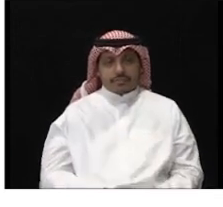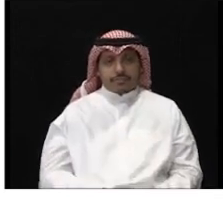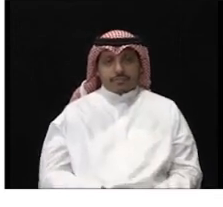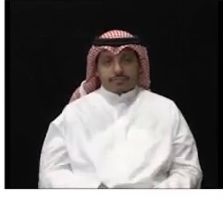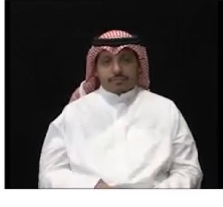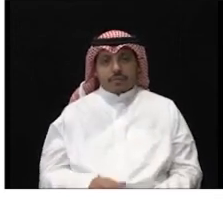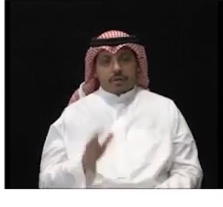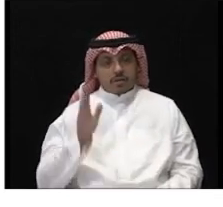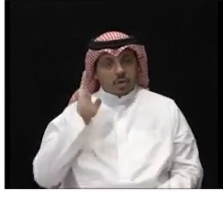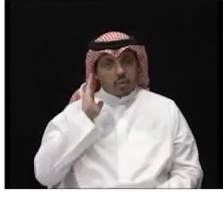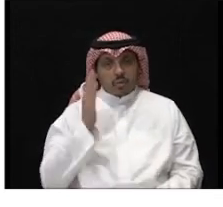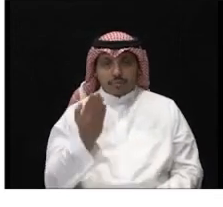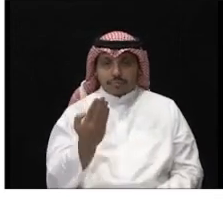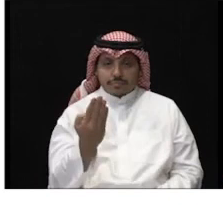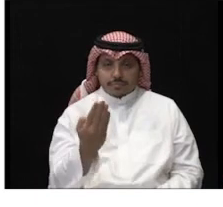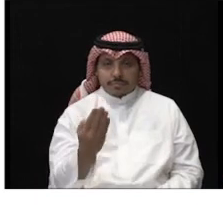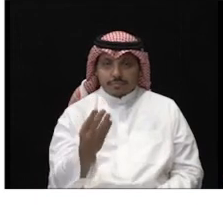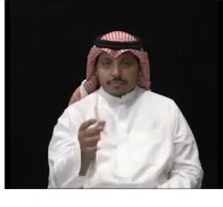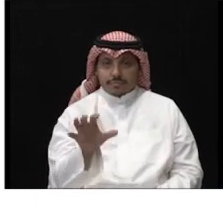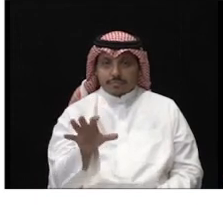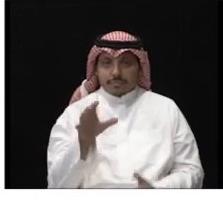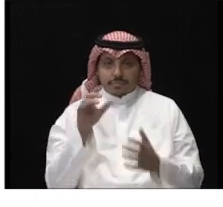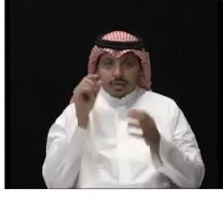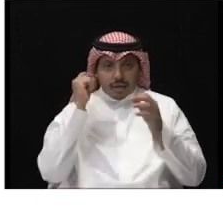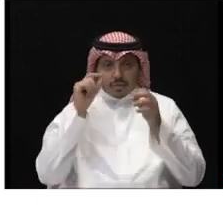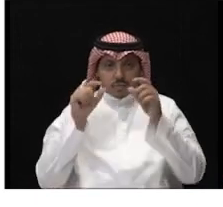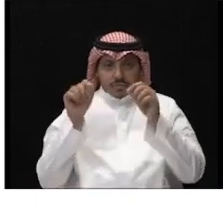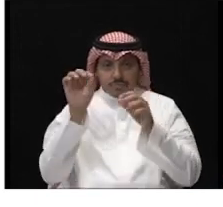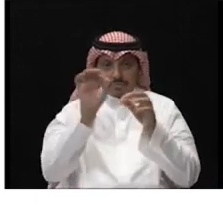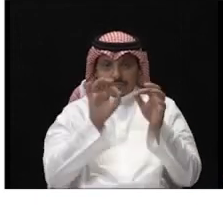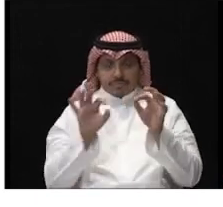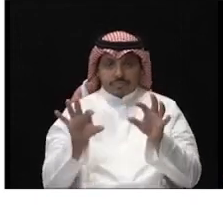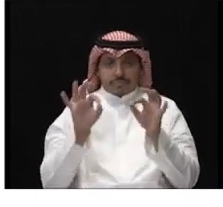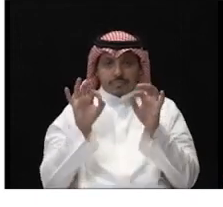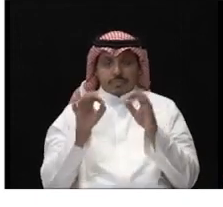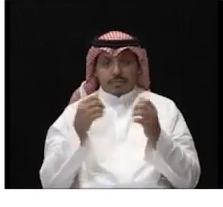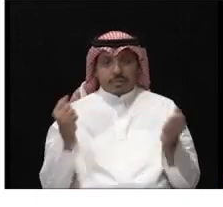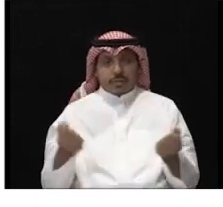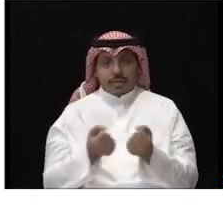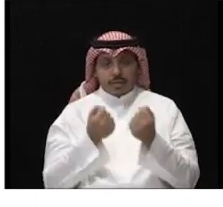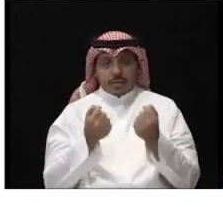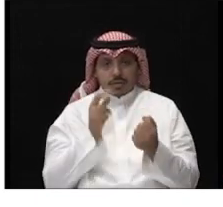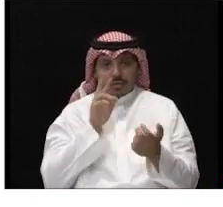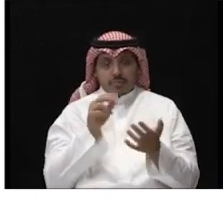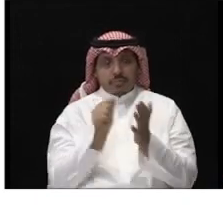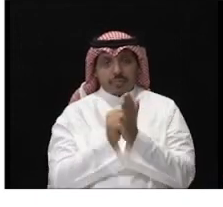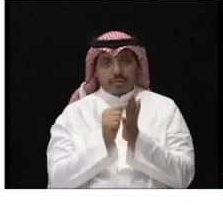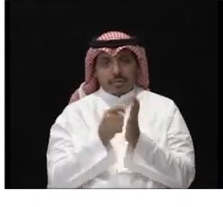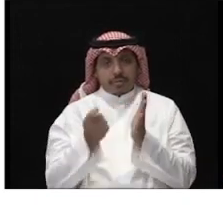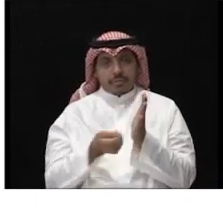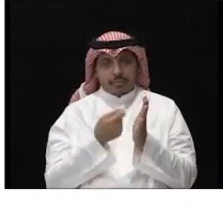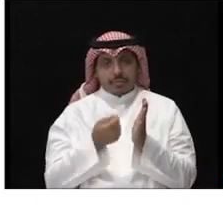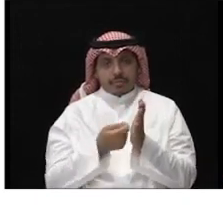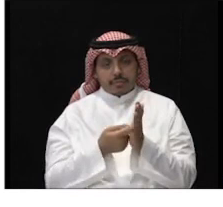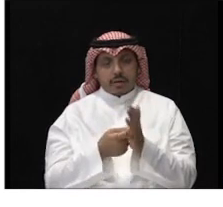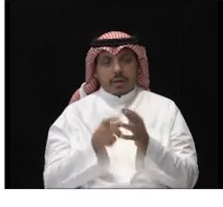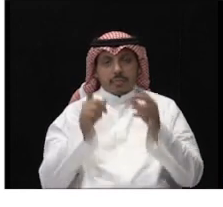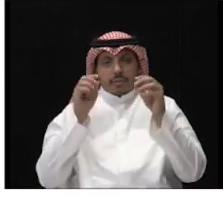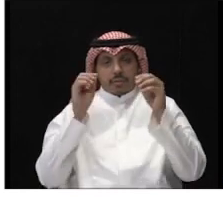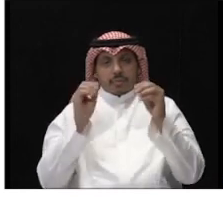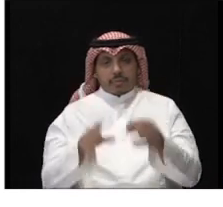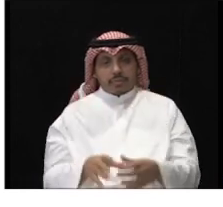هذا الباركود وسيخرج لكم التدريب الجميل وتحلونه في البيت. بارك الله فيكم.